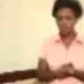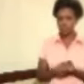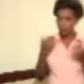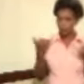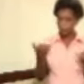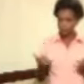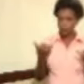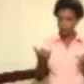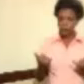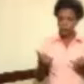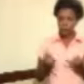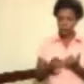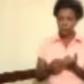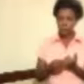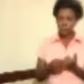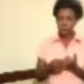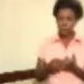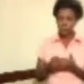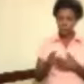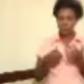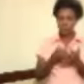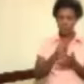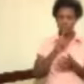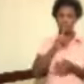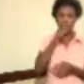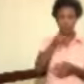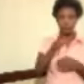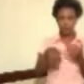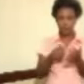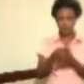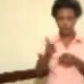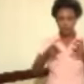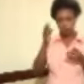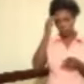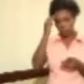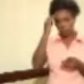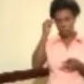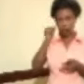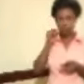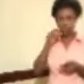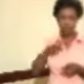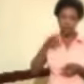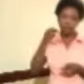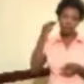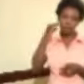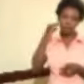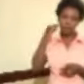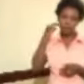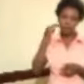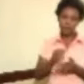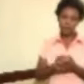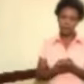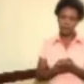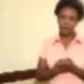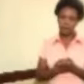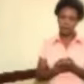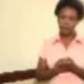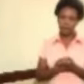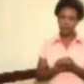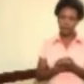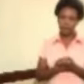Kounia, c'est vrai que tout le monde connaît moi, mais ça me remets dit aujourd'hui, c'est que pour le remercier